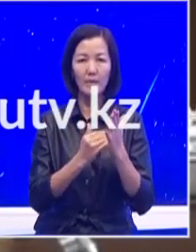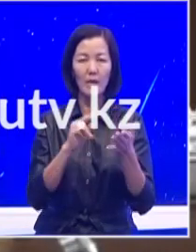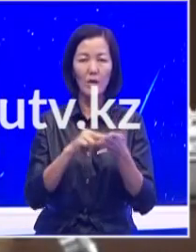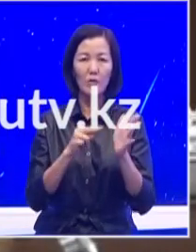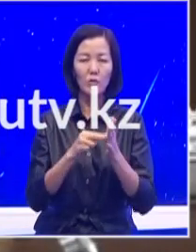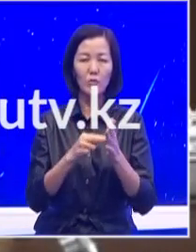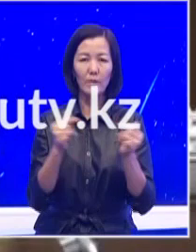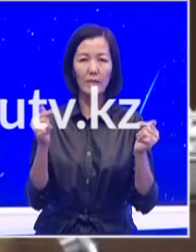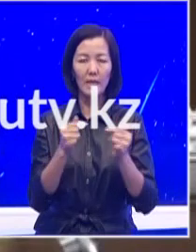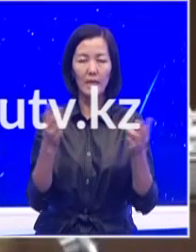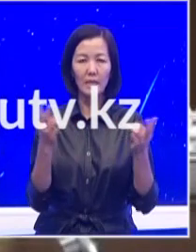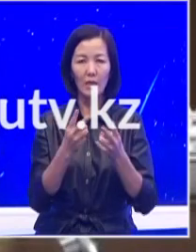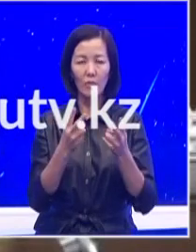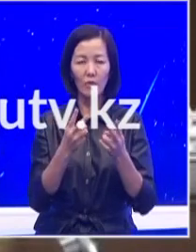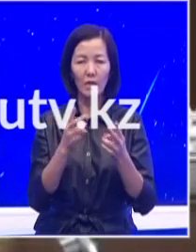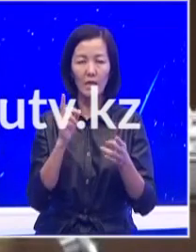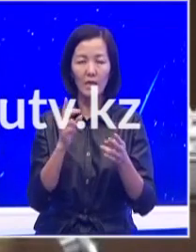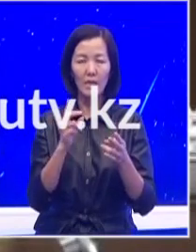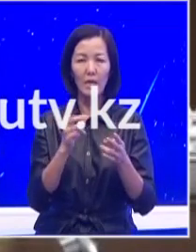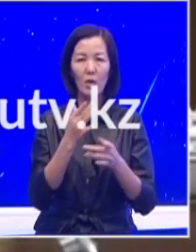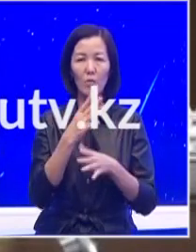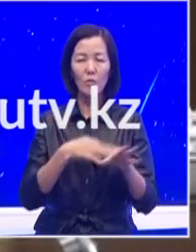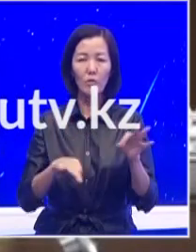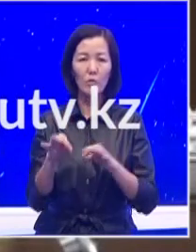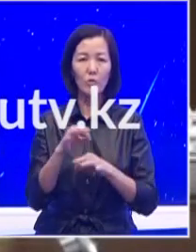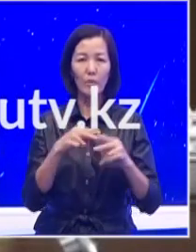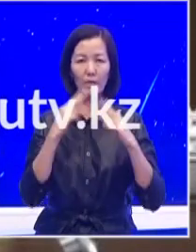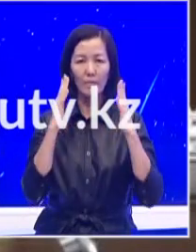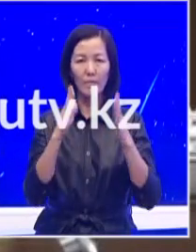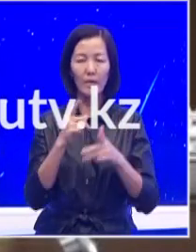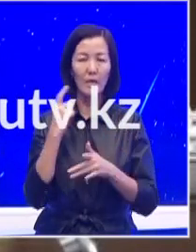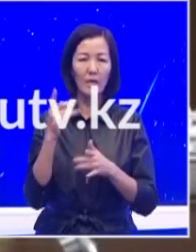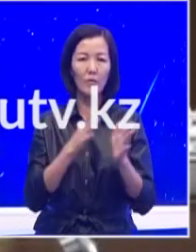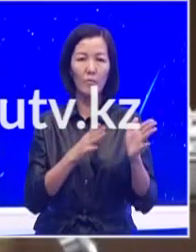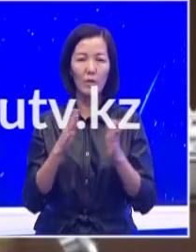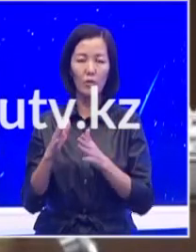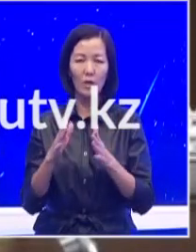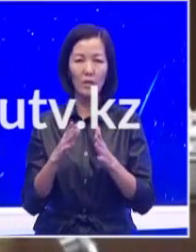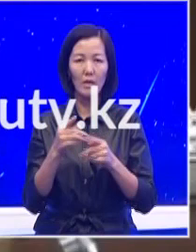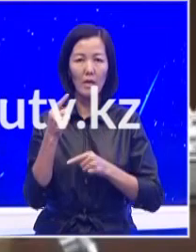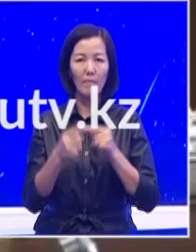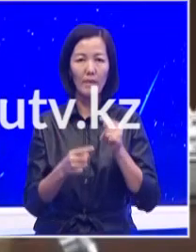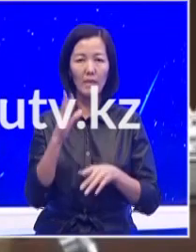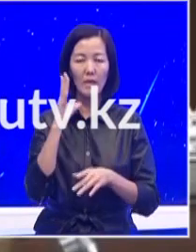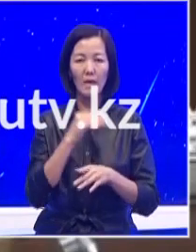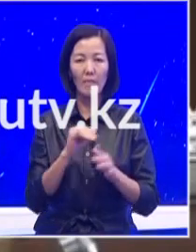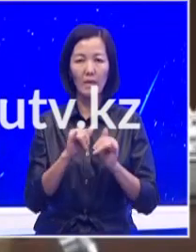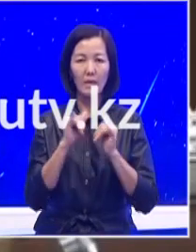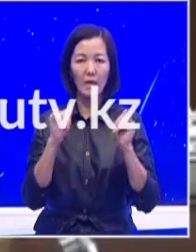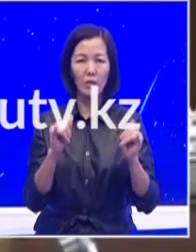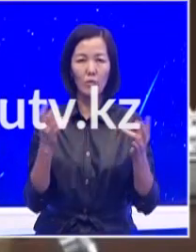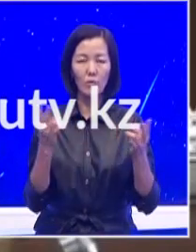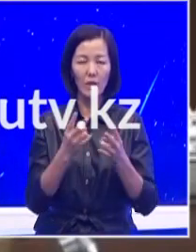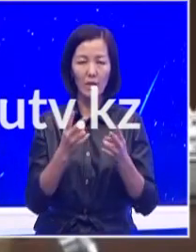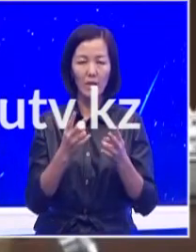толығымен сәйкес келеді. Ұлттық жобалардың басымдықтары міндеттері экономикалық тұрақтылығы мен оның бәсекеге қабілеттілігін әрі